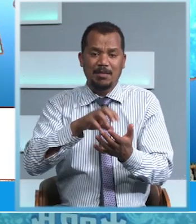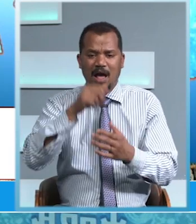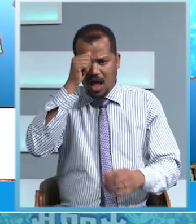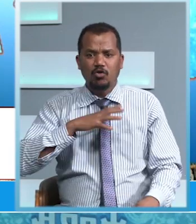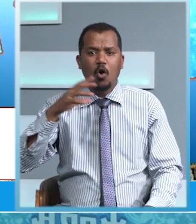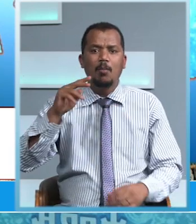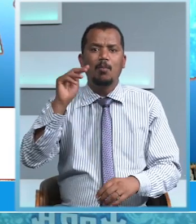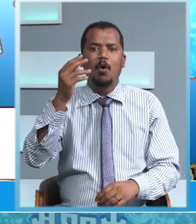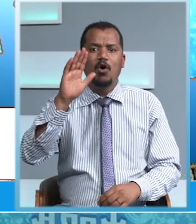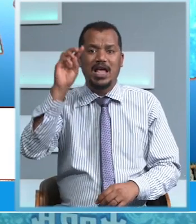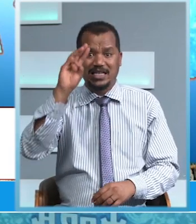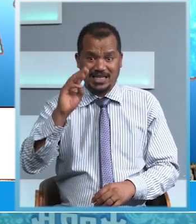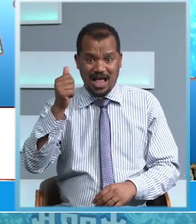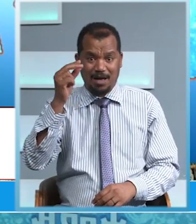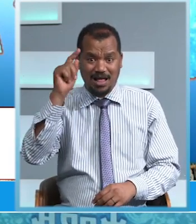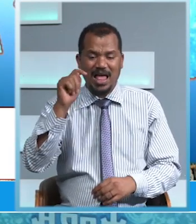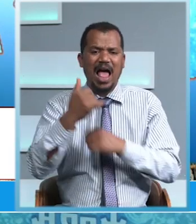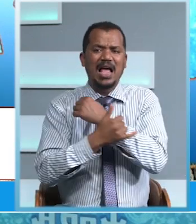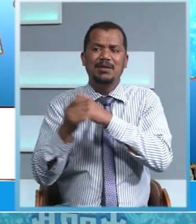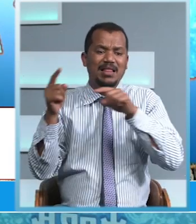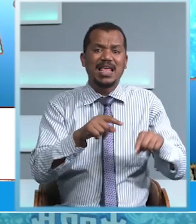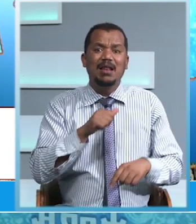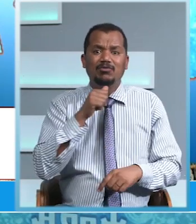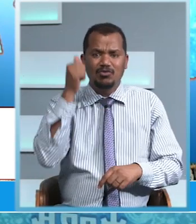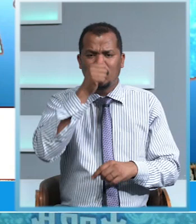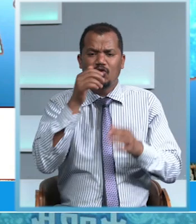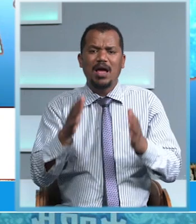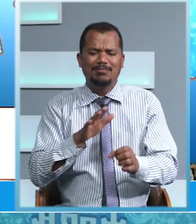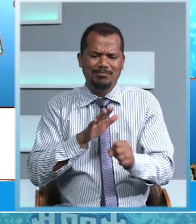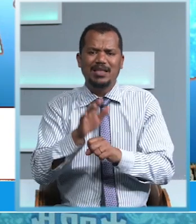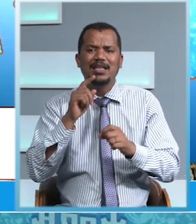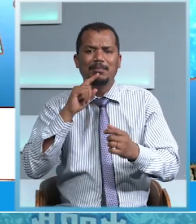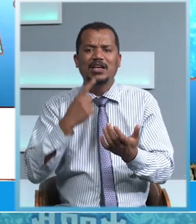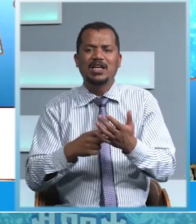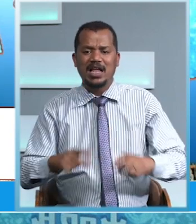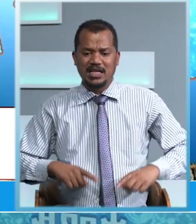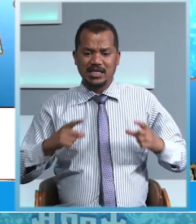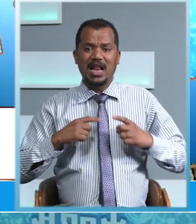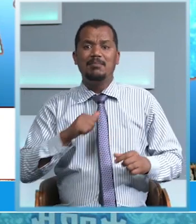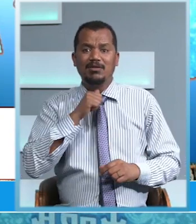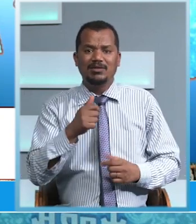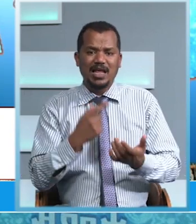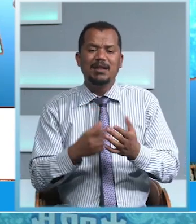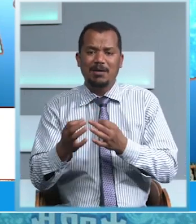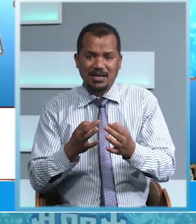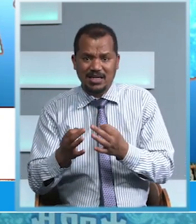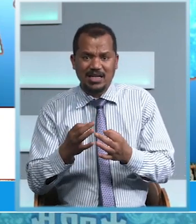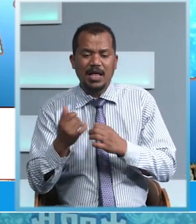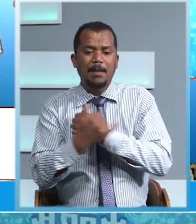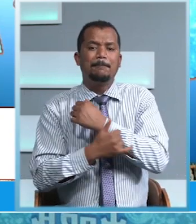አቶ ሞገስ አባተ በበኩላቸው ወደ ሀገር ቤት ያልመጡት ኢትዮጵያውያን በቂ መረጃ ላይኖራቸው ስለሚችል